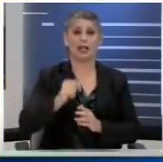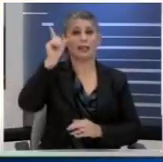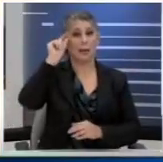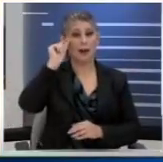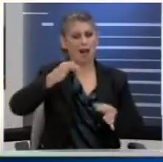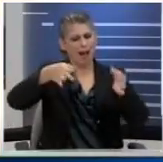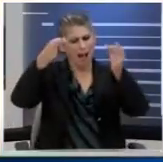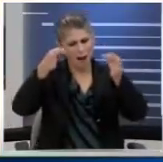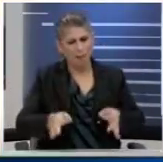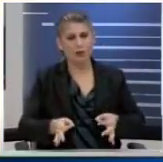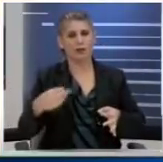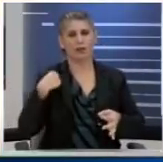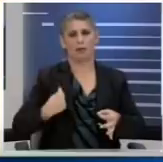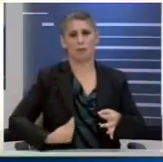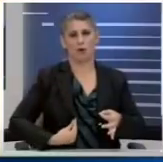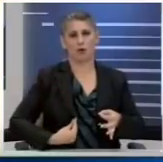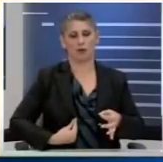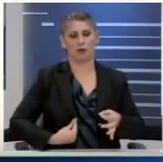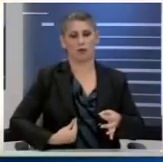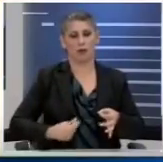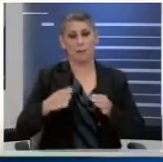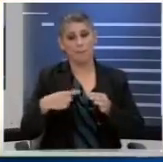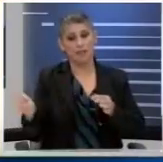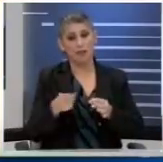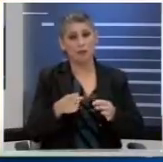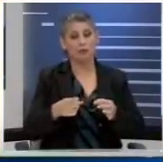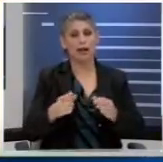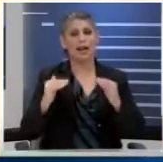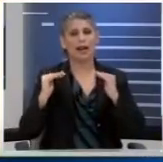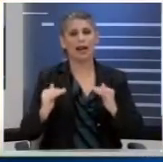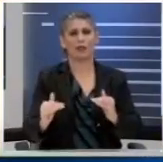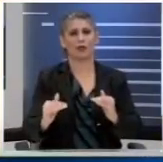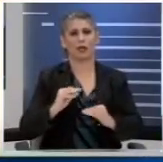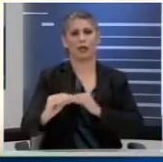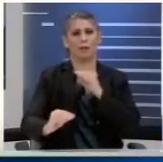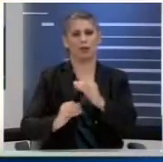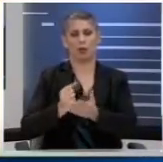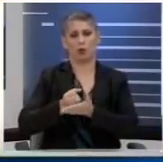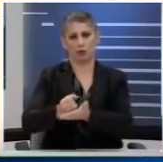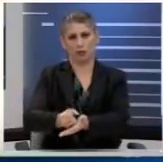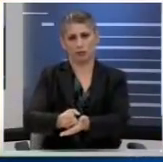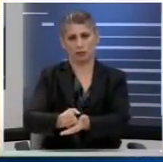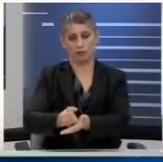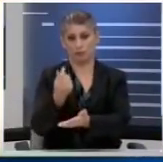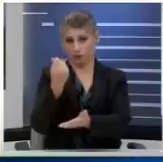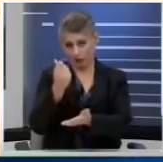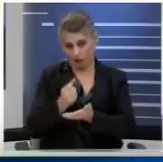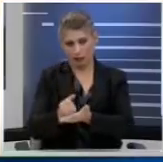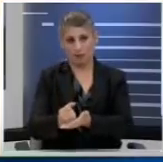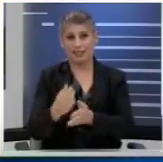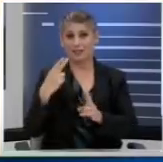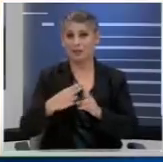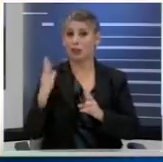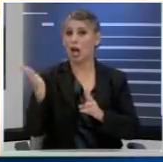σχεδόν αποκλειστικά δημόσια με διαφοροποιημένα καθεστώτα χρηματοδότησης. Το σημαντικό, αν